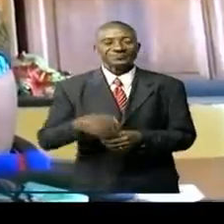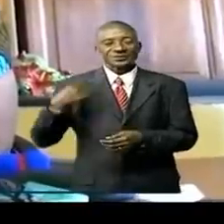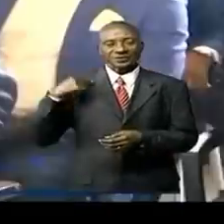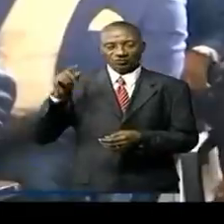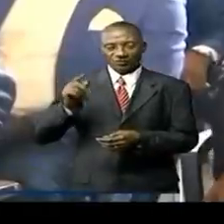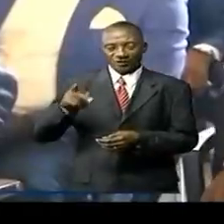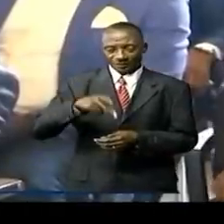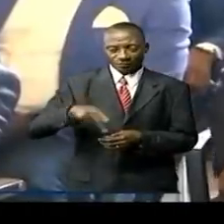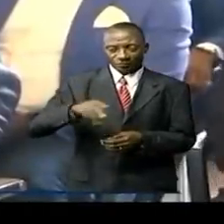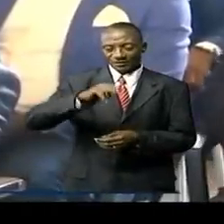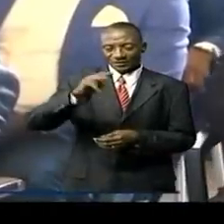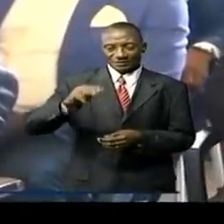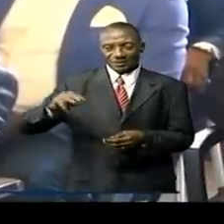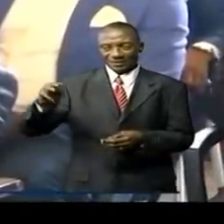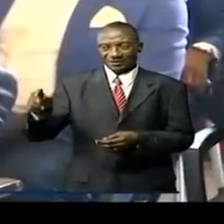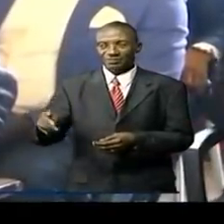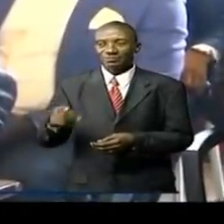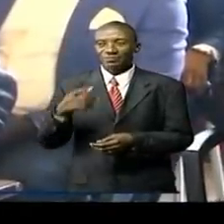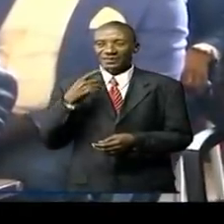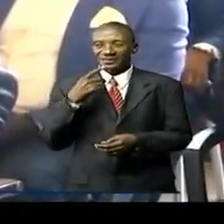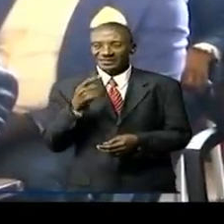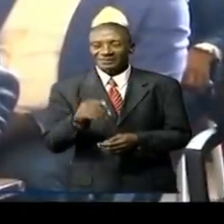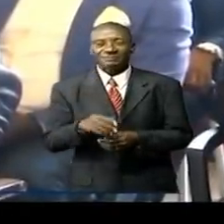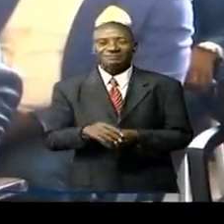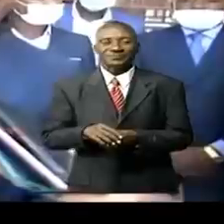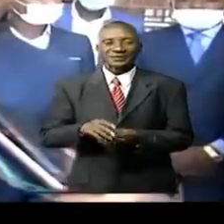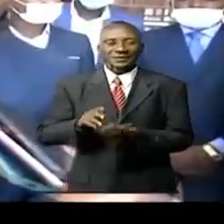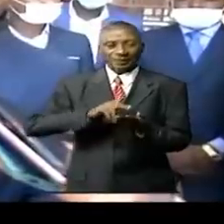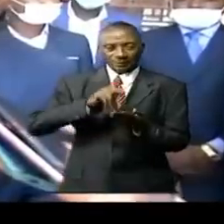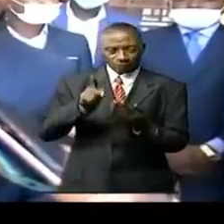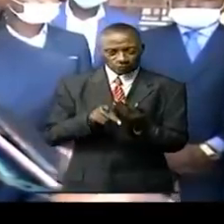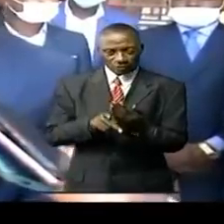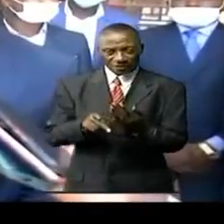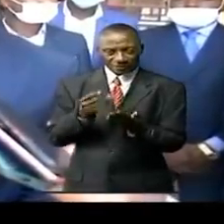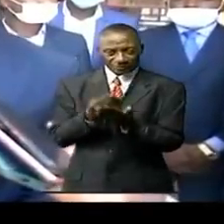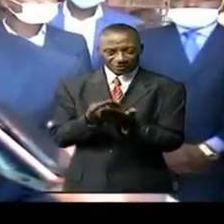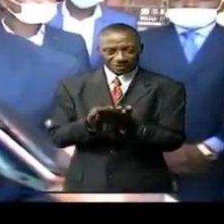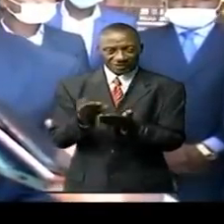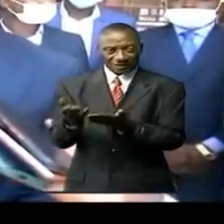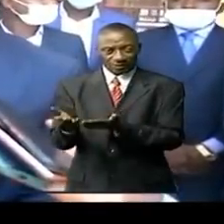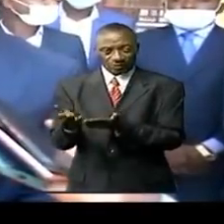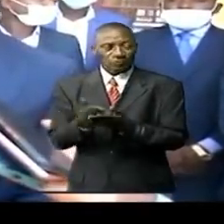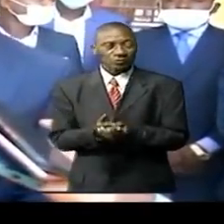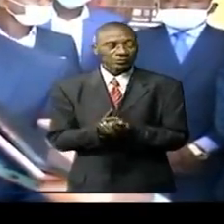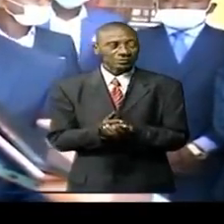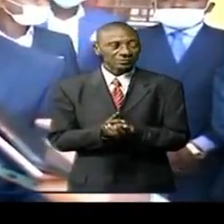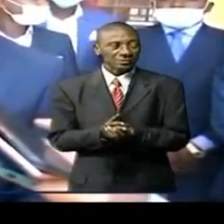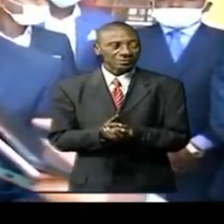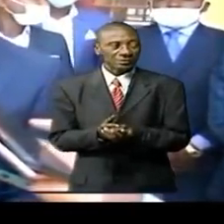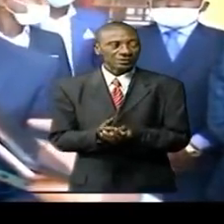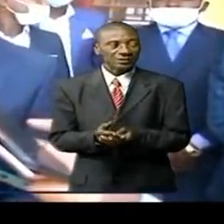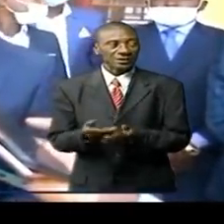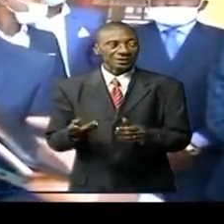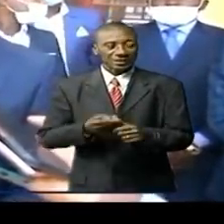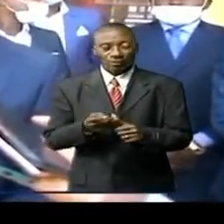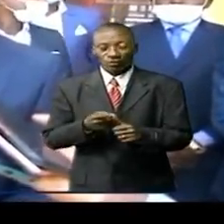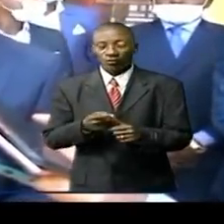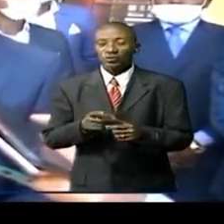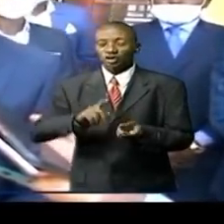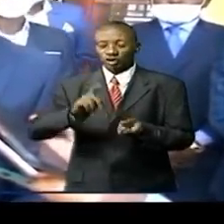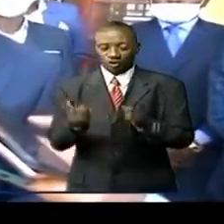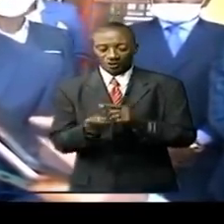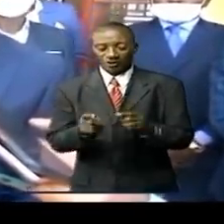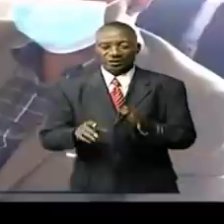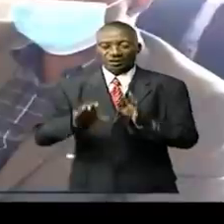a indiqué que les priorités de ces projets d'édit budgétaire sont entre autres l'amélioration sociale des conditions de vie de